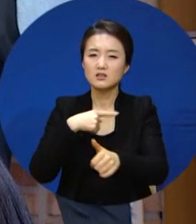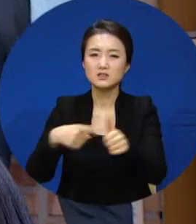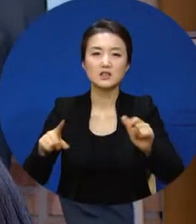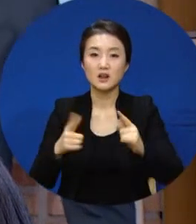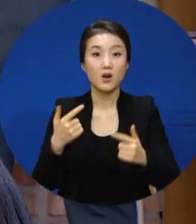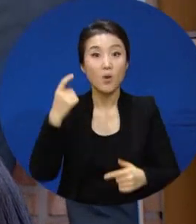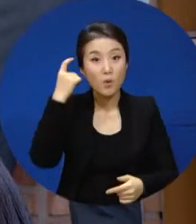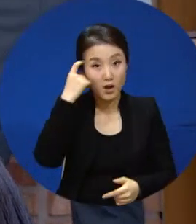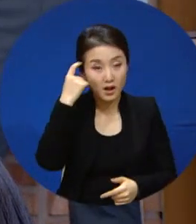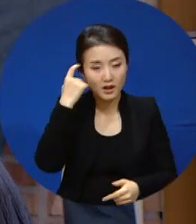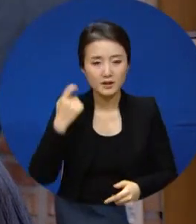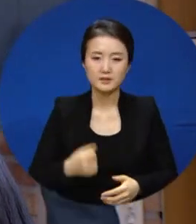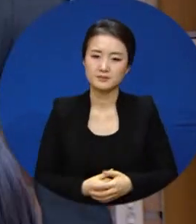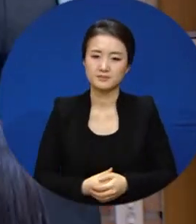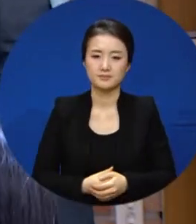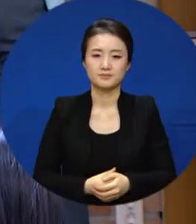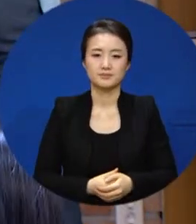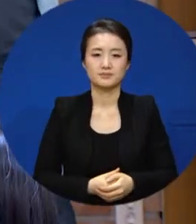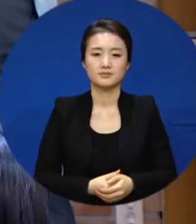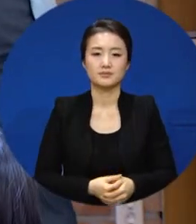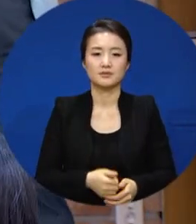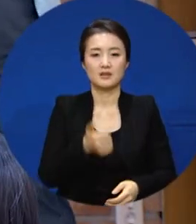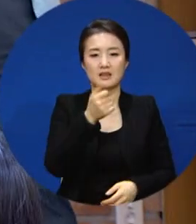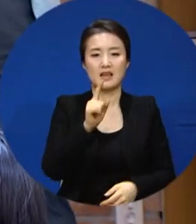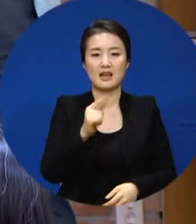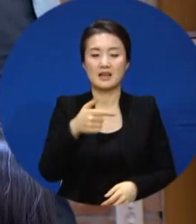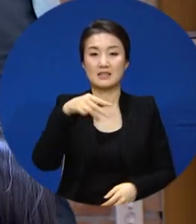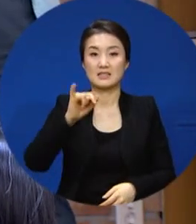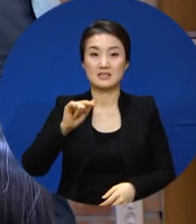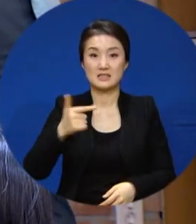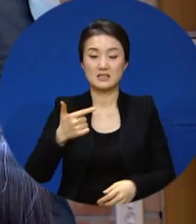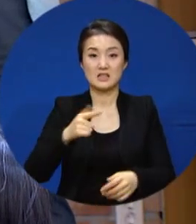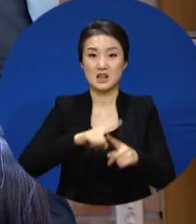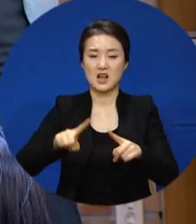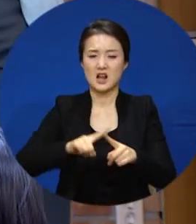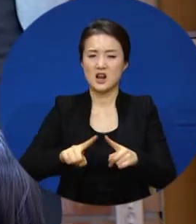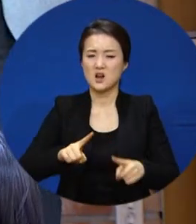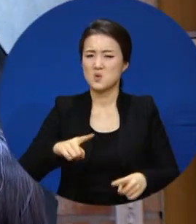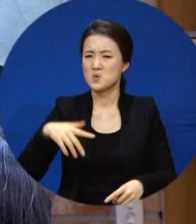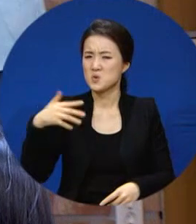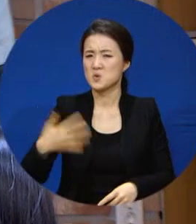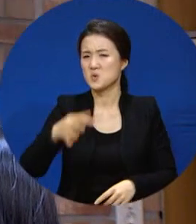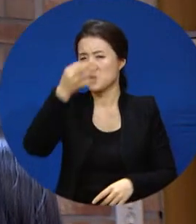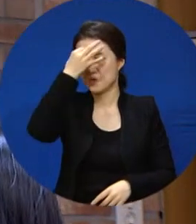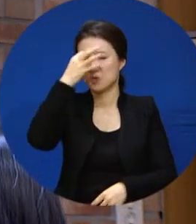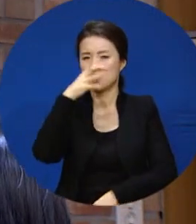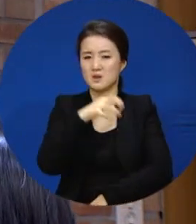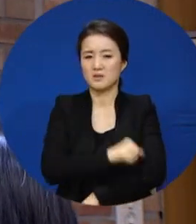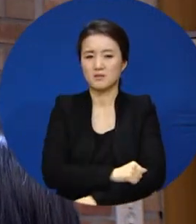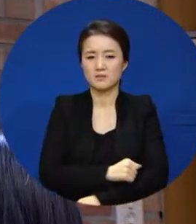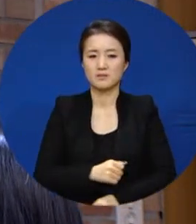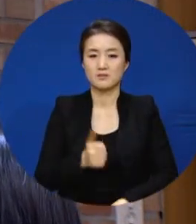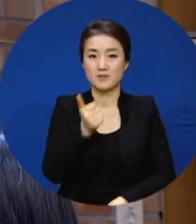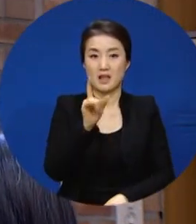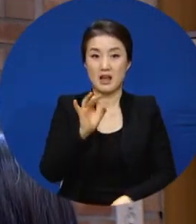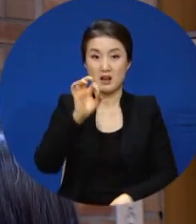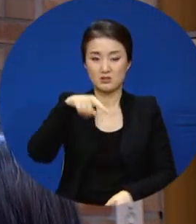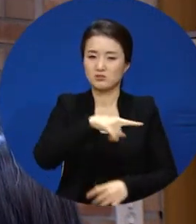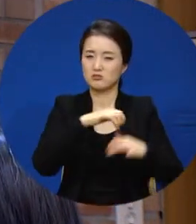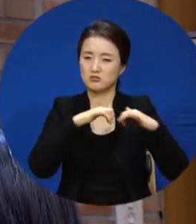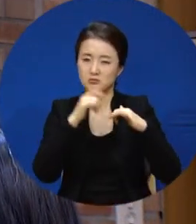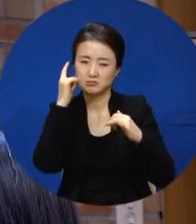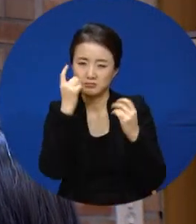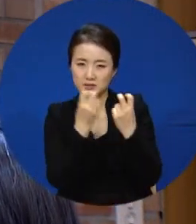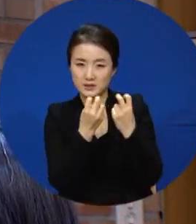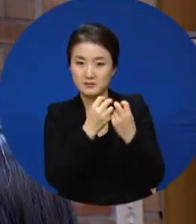초한지 이거 봐서 아시겠지만 한신에 칼은 당할 자가 없어요 칼은 당은 우리가 항우는 전쟁의 귀신이 잖아요